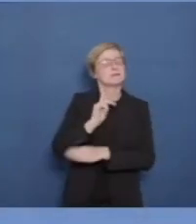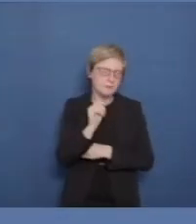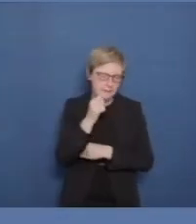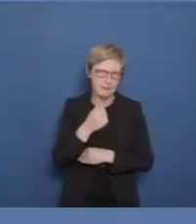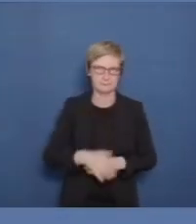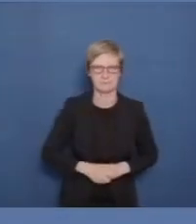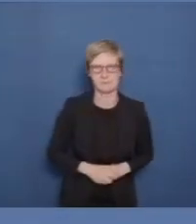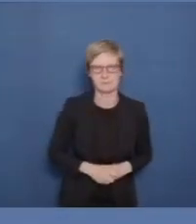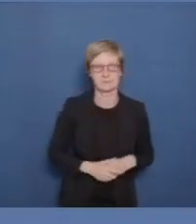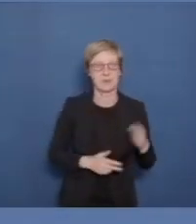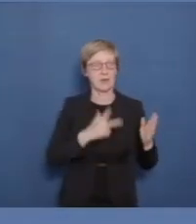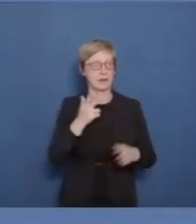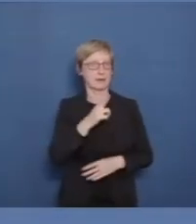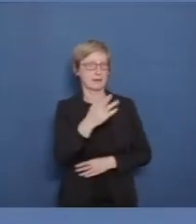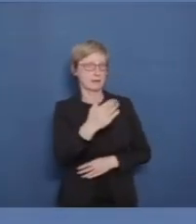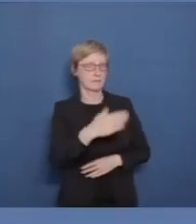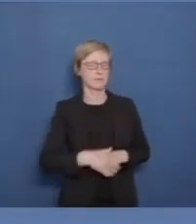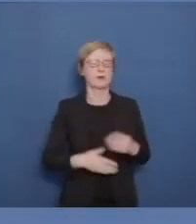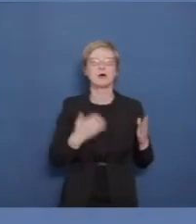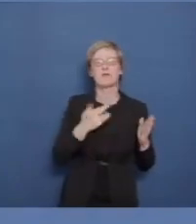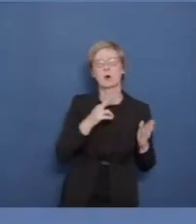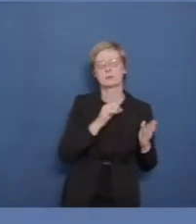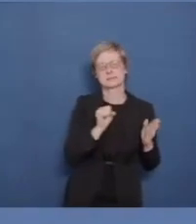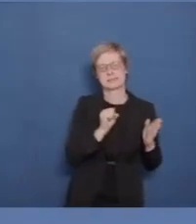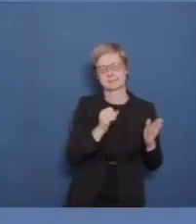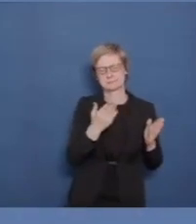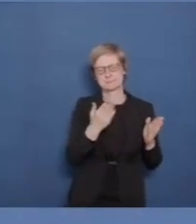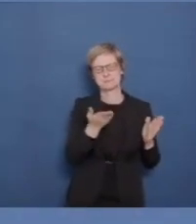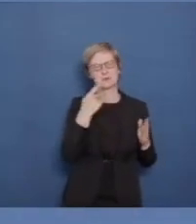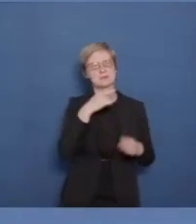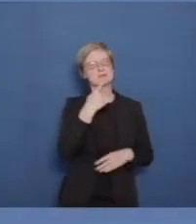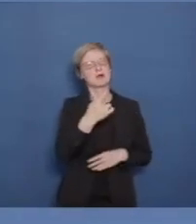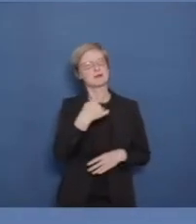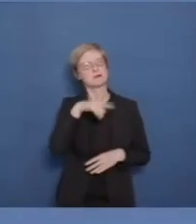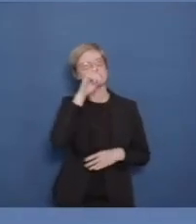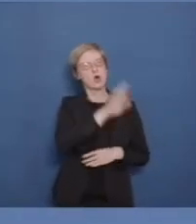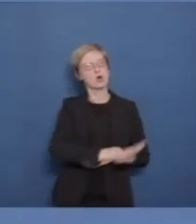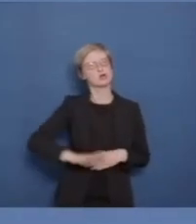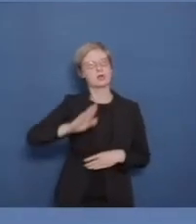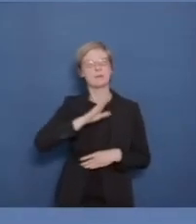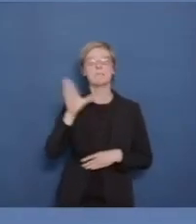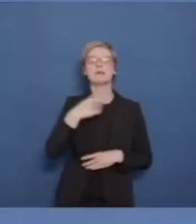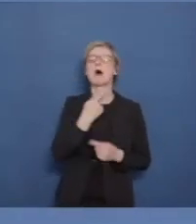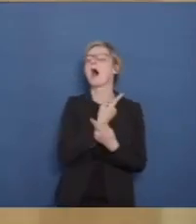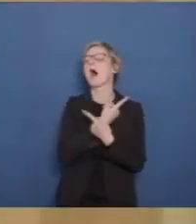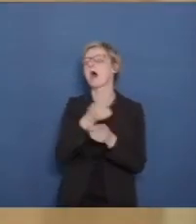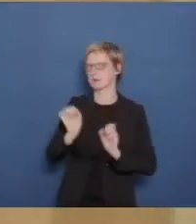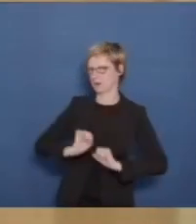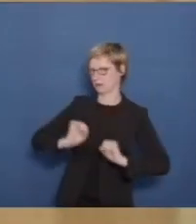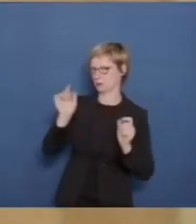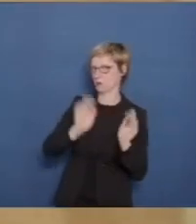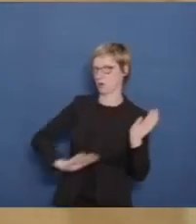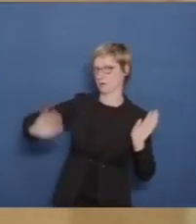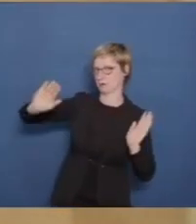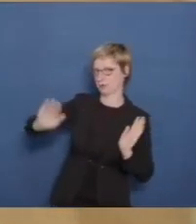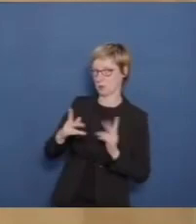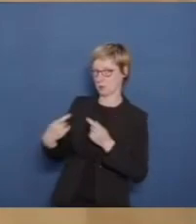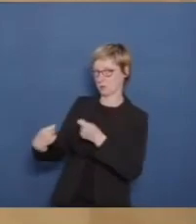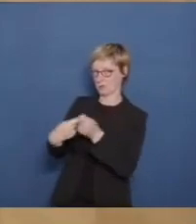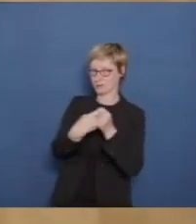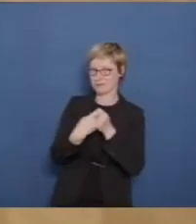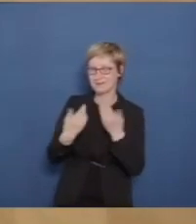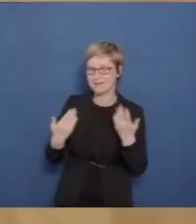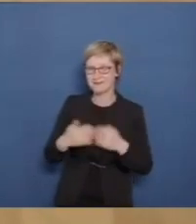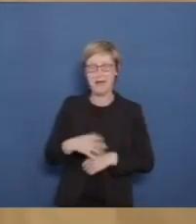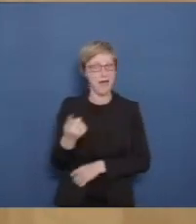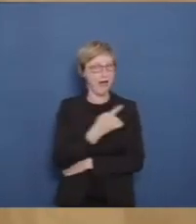habe. Eine Frage an Frau Sasse. Sie haben vorhin gesagt, dass Deutschland mit allen Akteuren in der Region redet. Ich hätte ganz gerne gewusst, ob zu